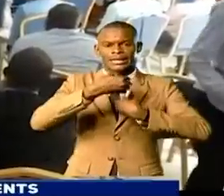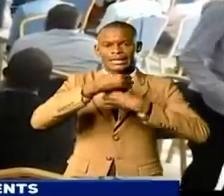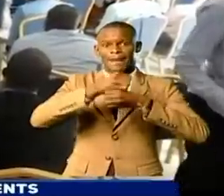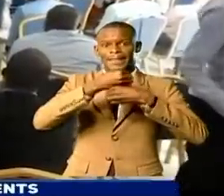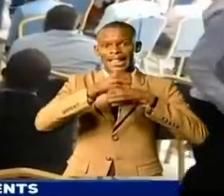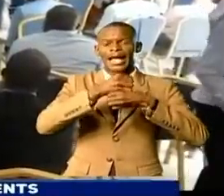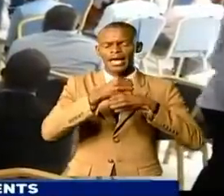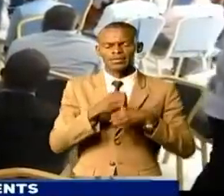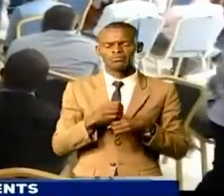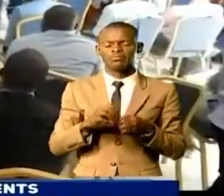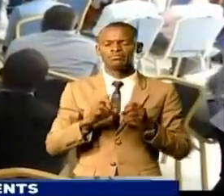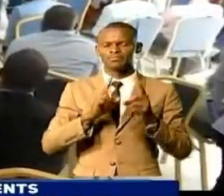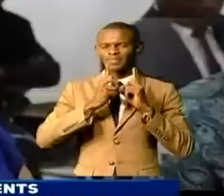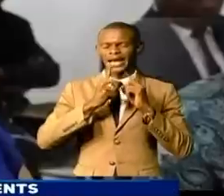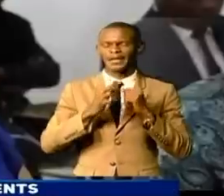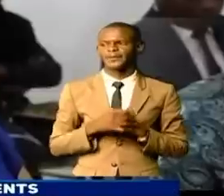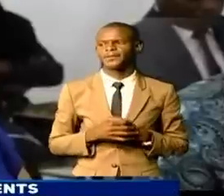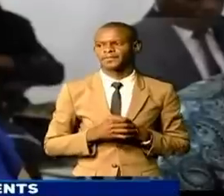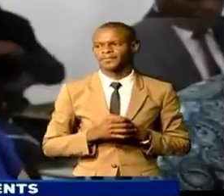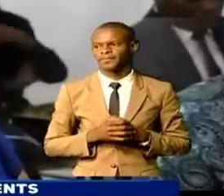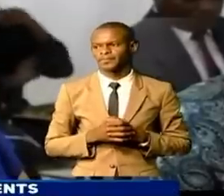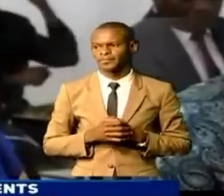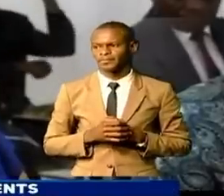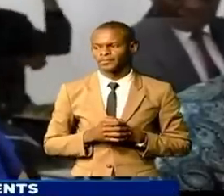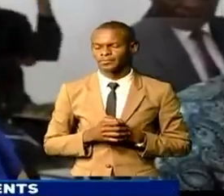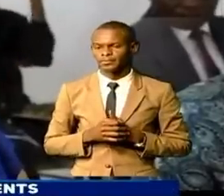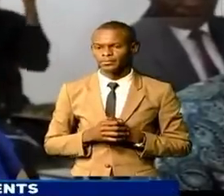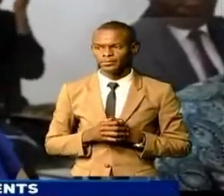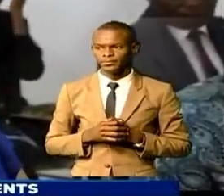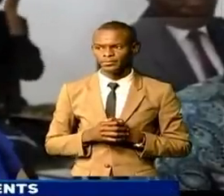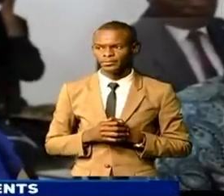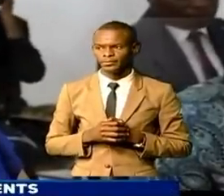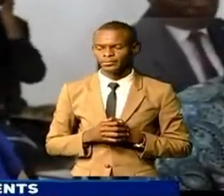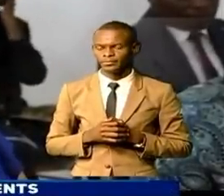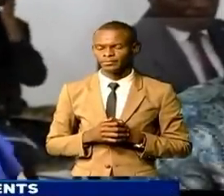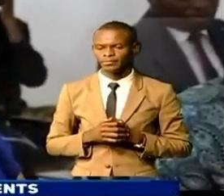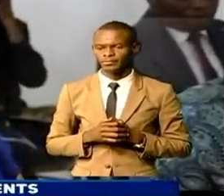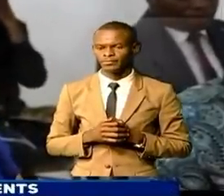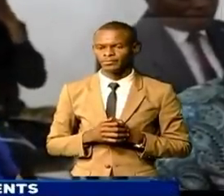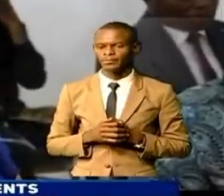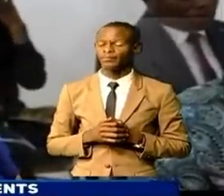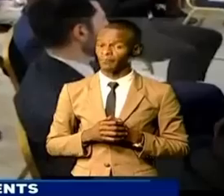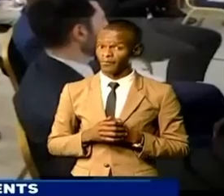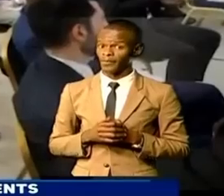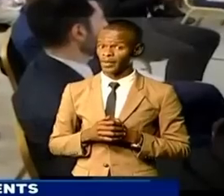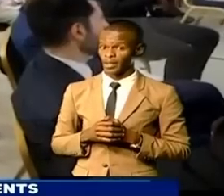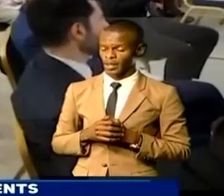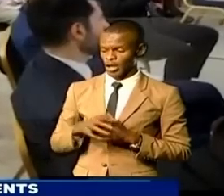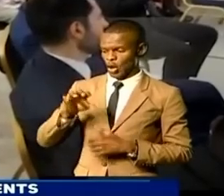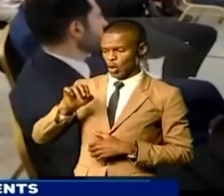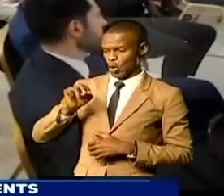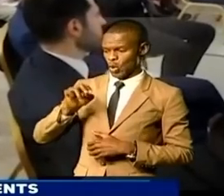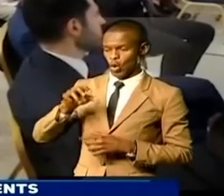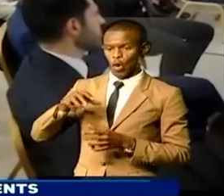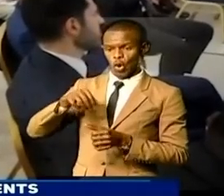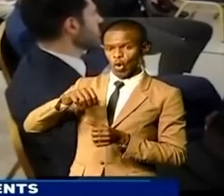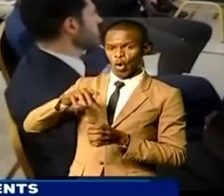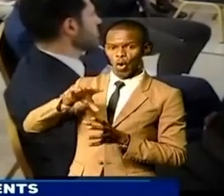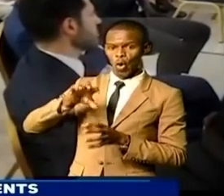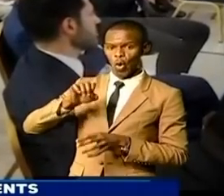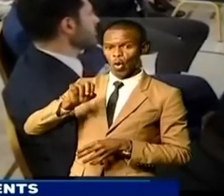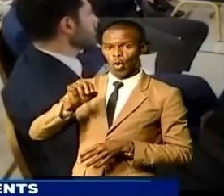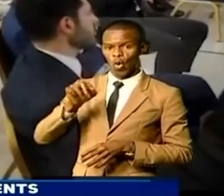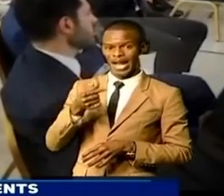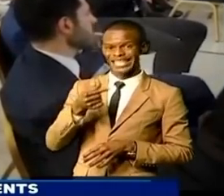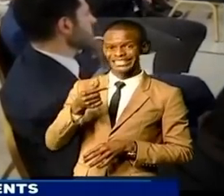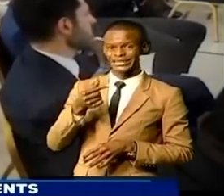QSO International, cet organisme de développement de renommée, s'engage dans la promotion de l'entrepreneuriat en RDC à travers le